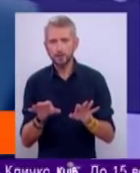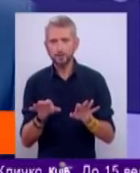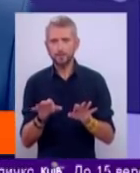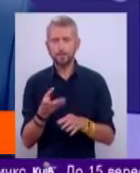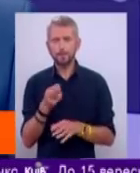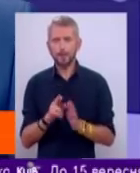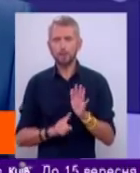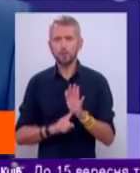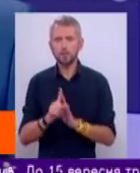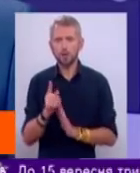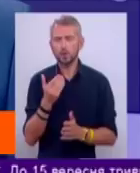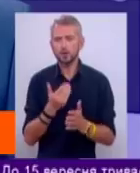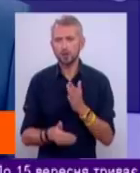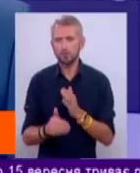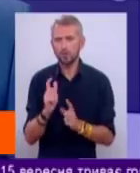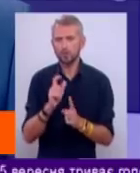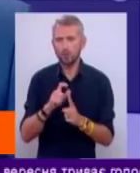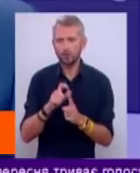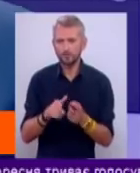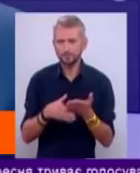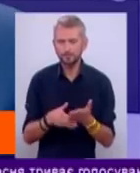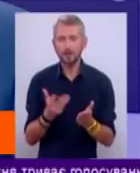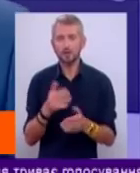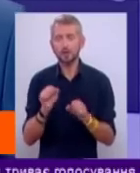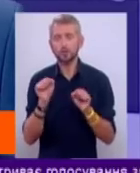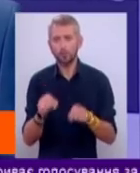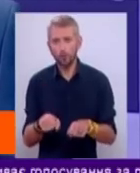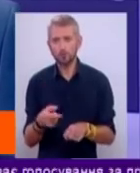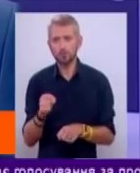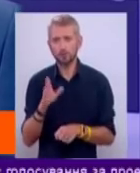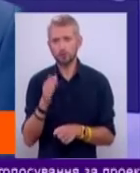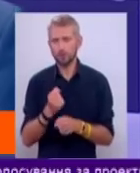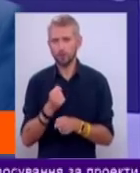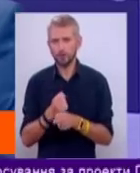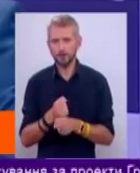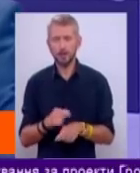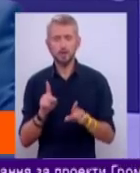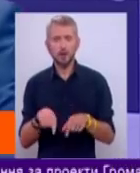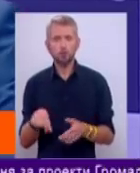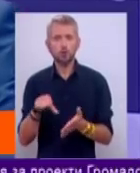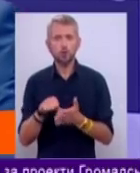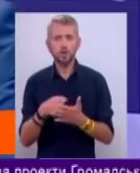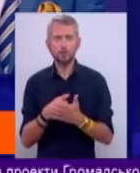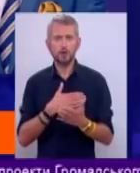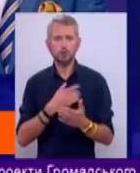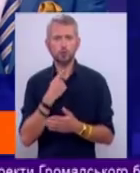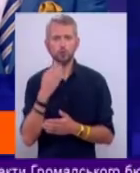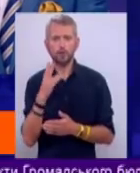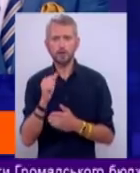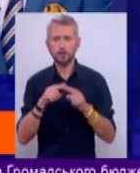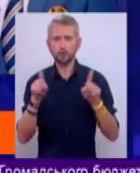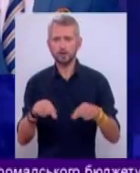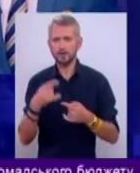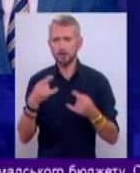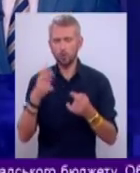Для початку хоча б словом, скільки зможемо, стільки і будемо робити. Також долучайтеся до нашого голосування на сторінці